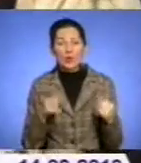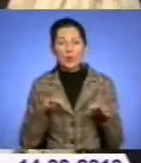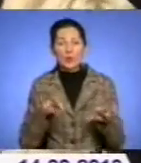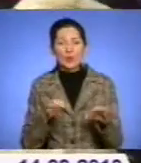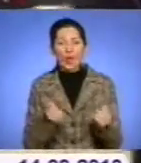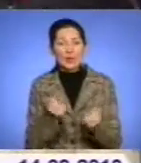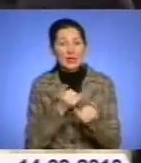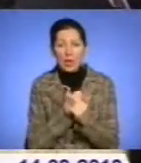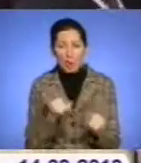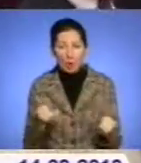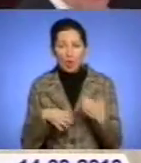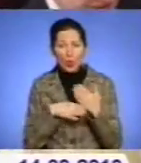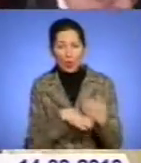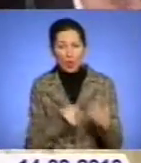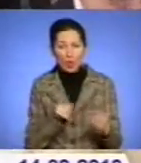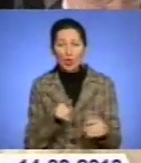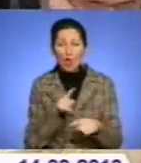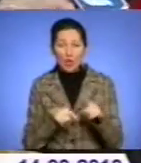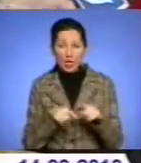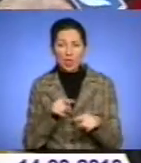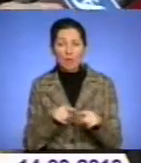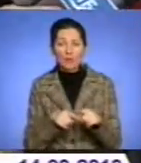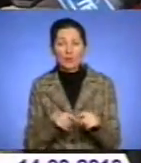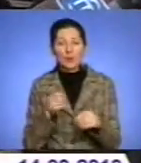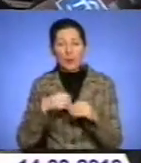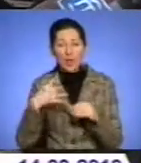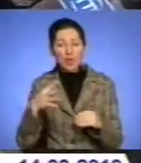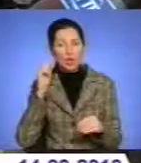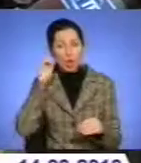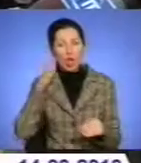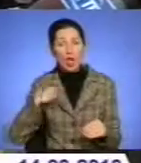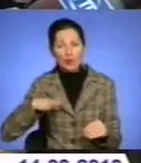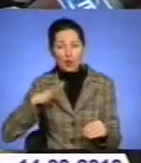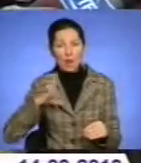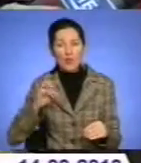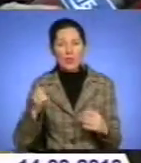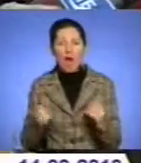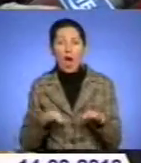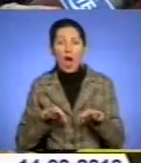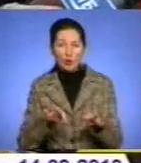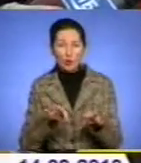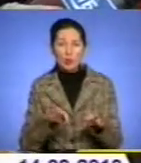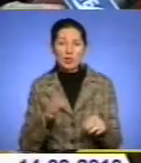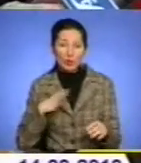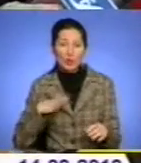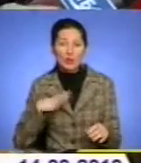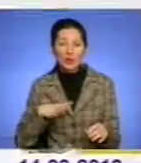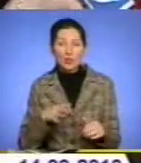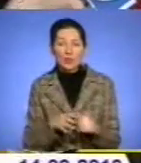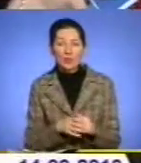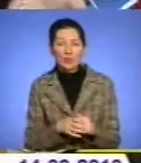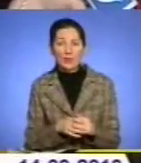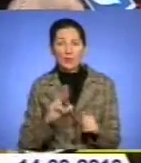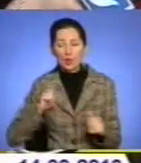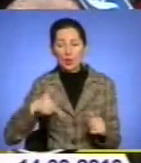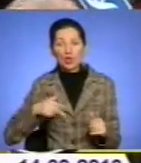можуть, допомагатимуть їм у цьому рідні. 15 років чекав на автомобіль і дочекався, слава Богу.